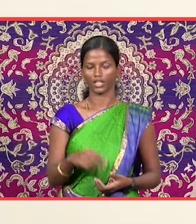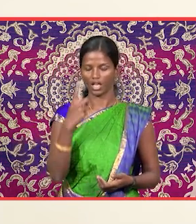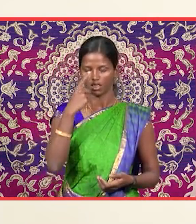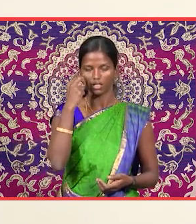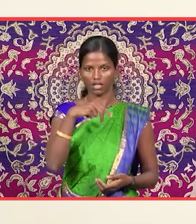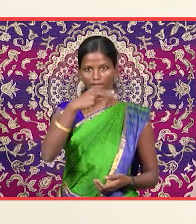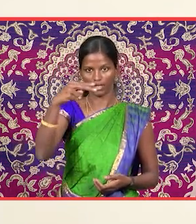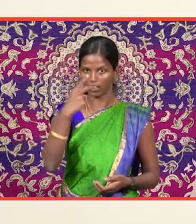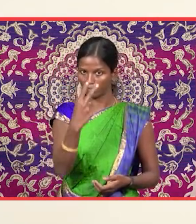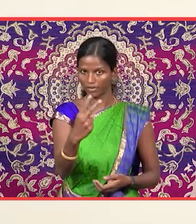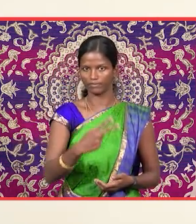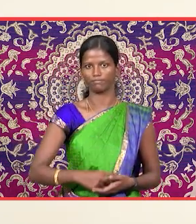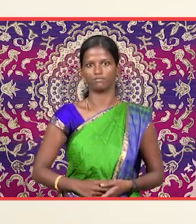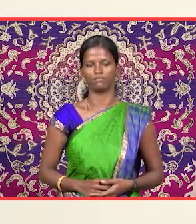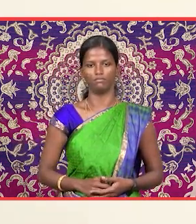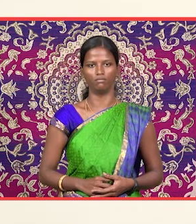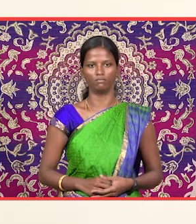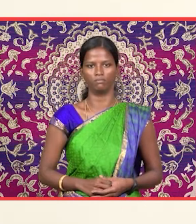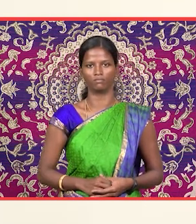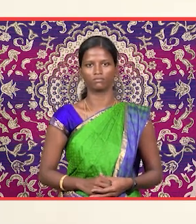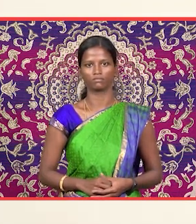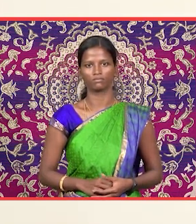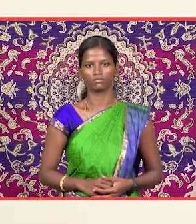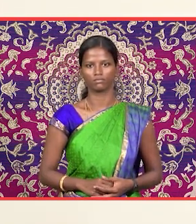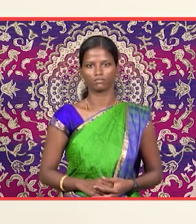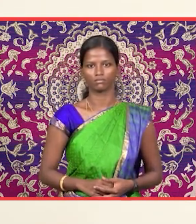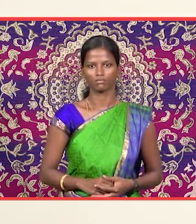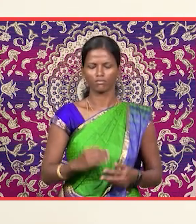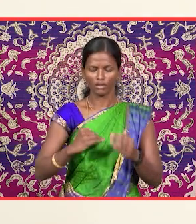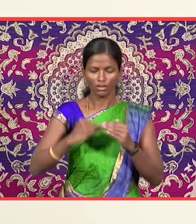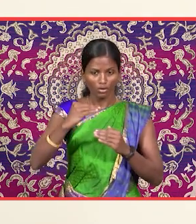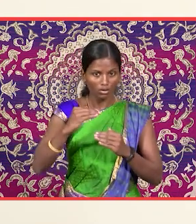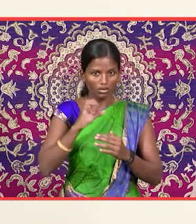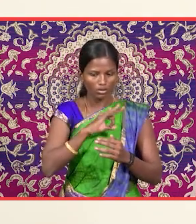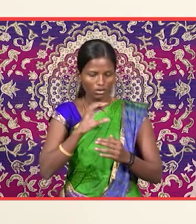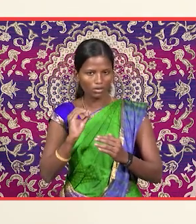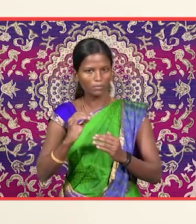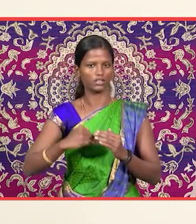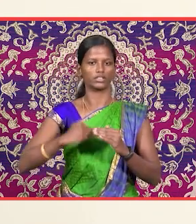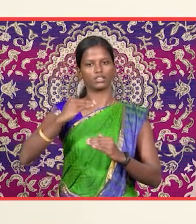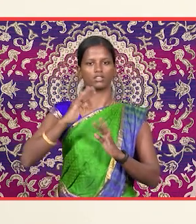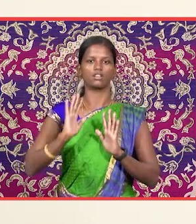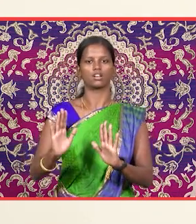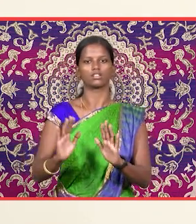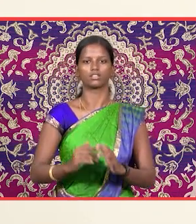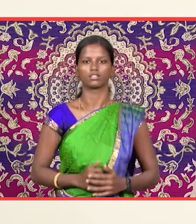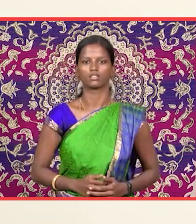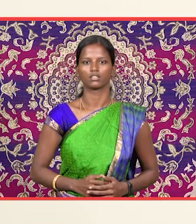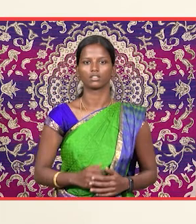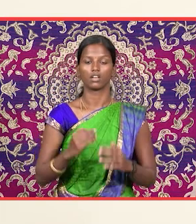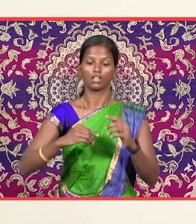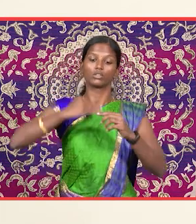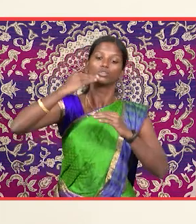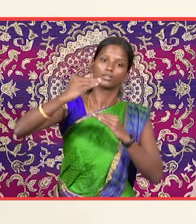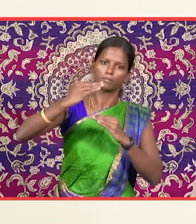நிறைஞ்சிருக்கு, இது இன்னொரு 50% நிறையணும். அப்போ 30, இங்கே ஆல்ரெடி 30% நிரம்பியிருக்கு. 50%